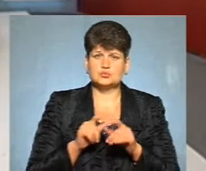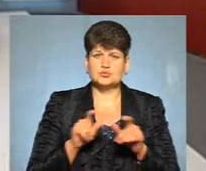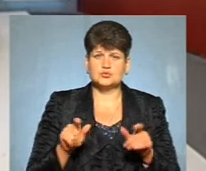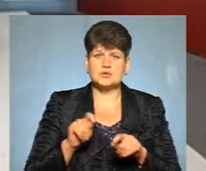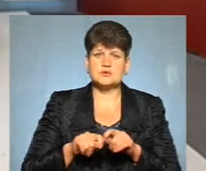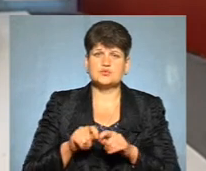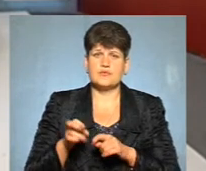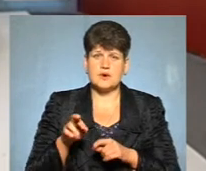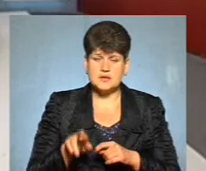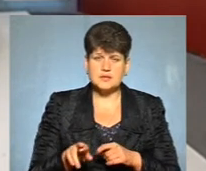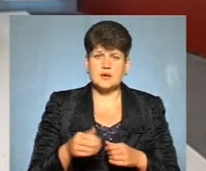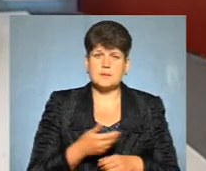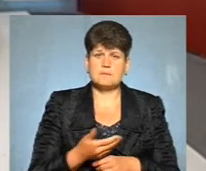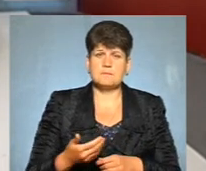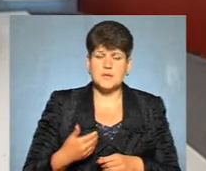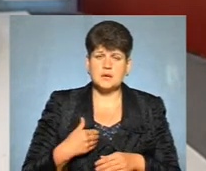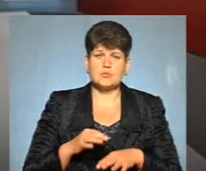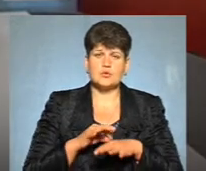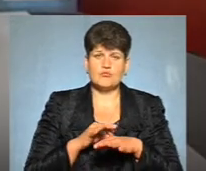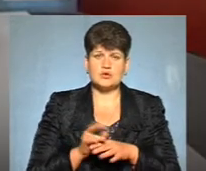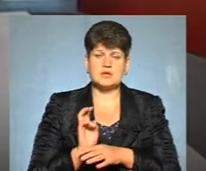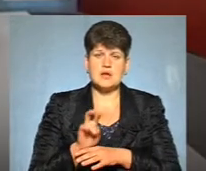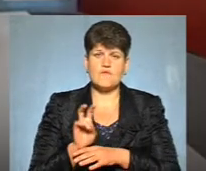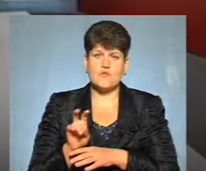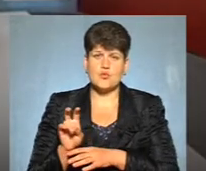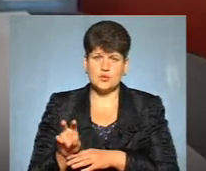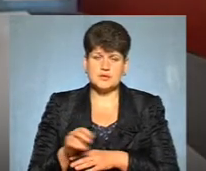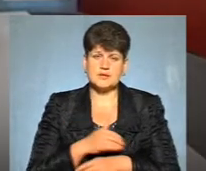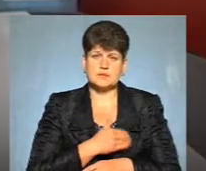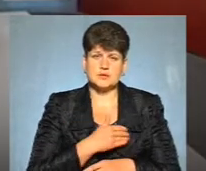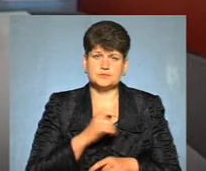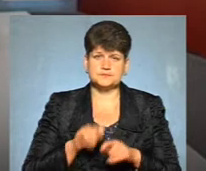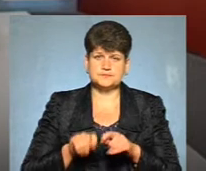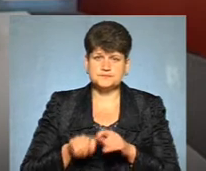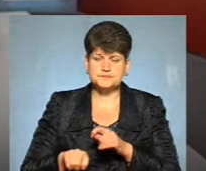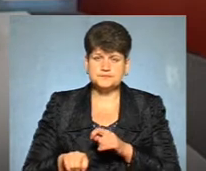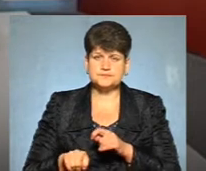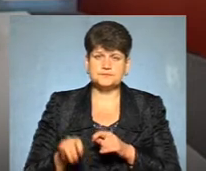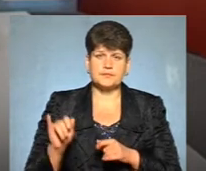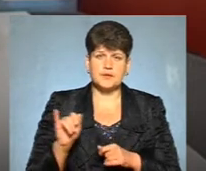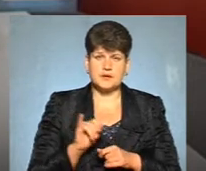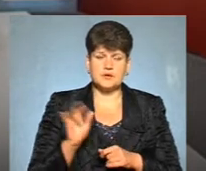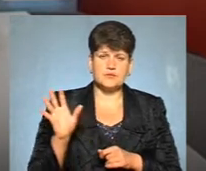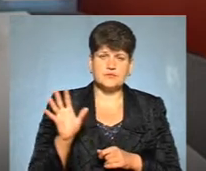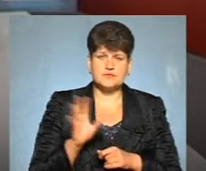тестування. Ми проводили на вході температурний скринінг, і